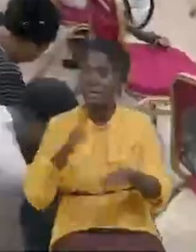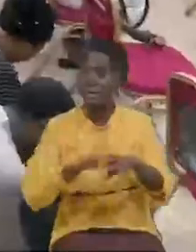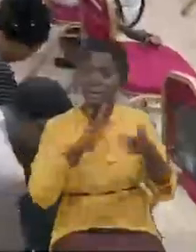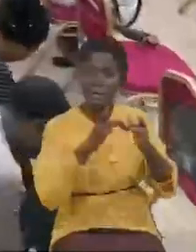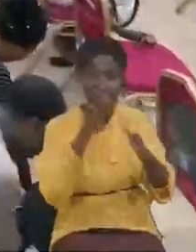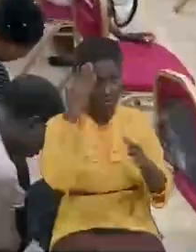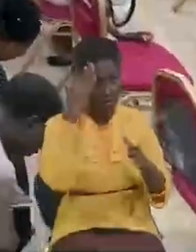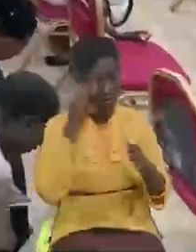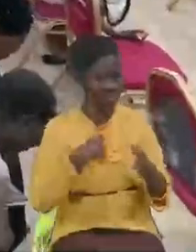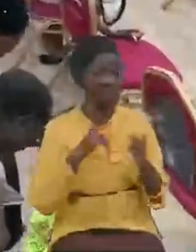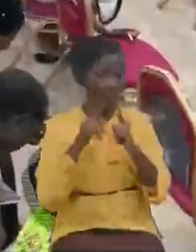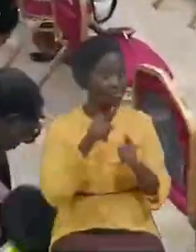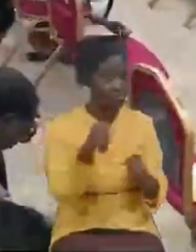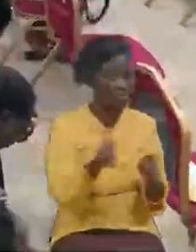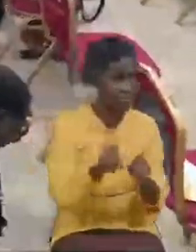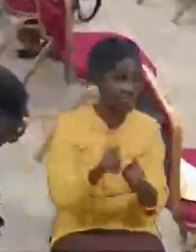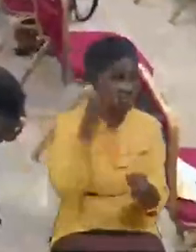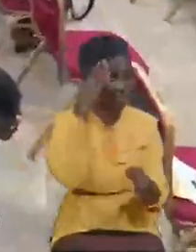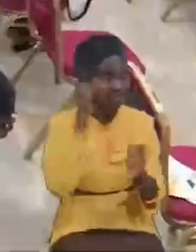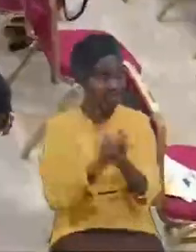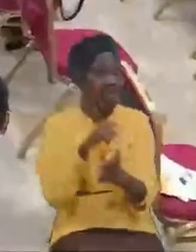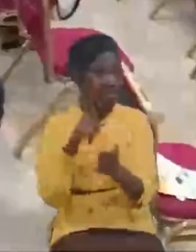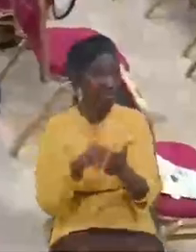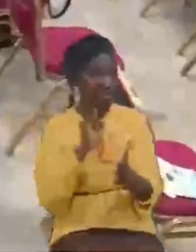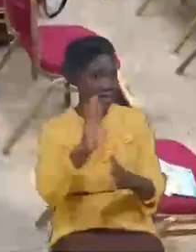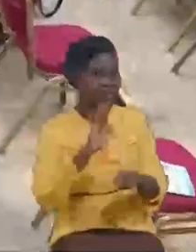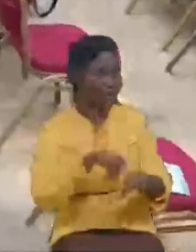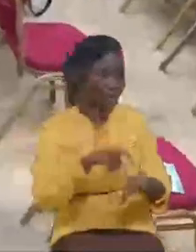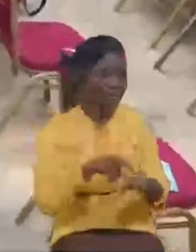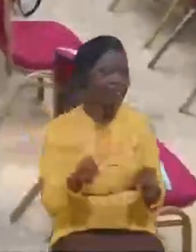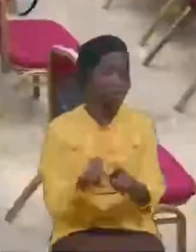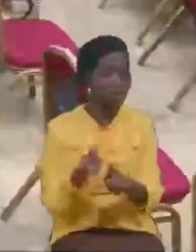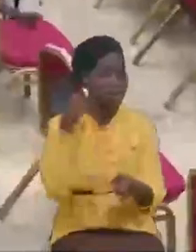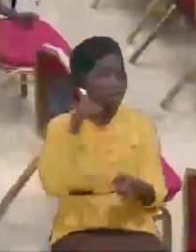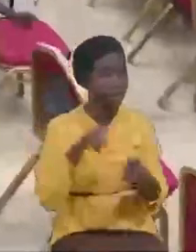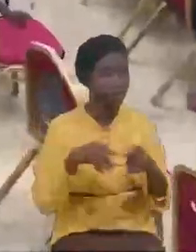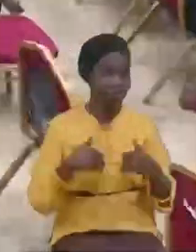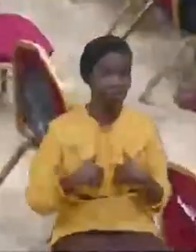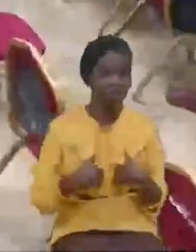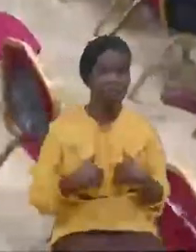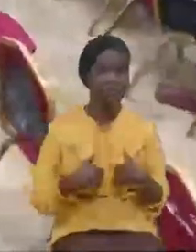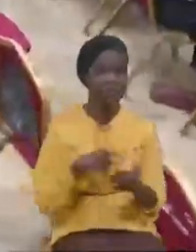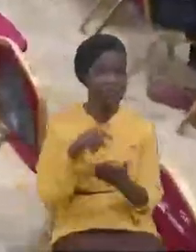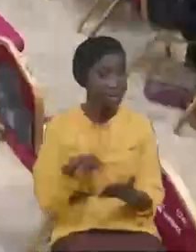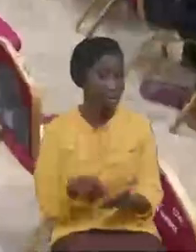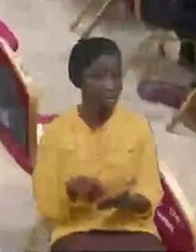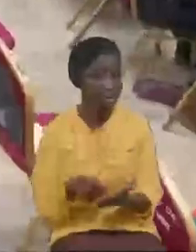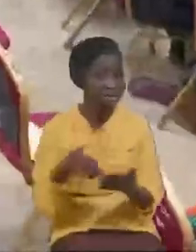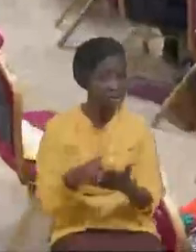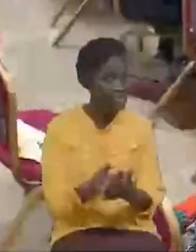que je m'adresse à vous. Vous savez que c'est votre temps. Que vous ayez